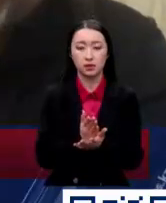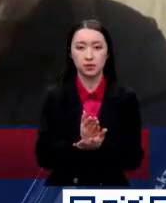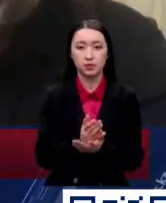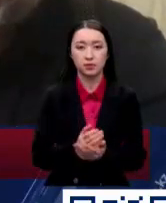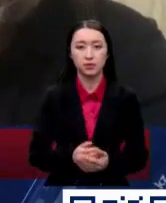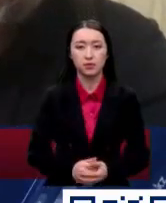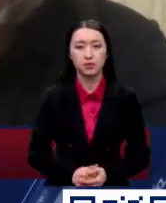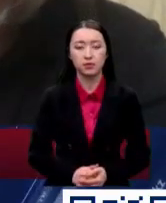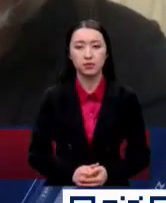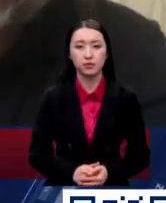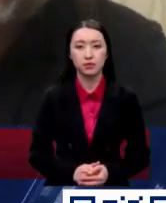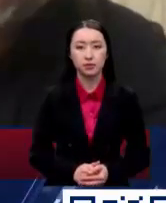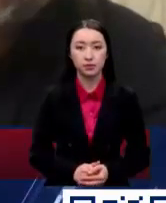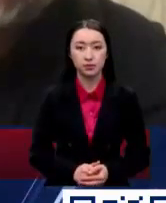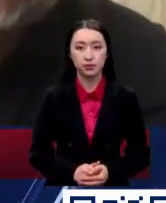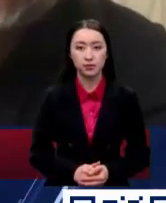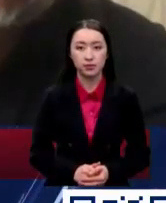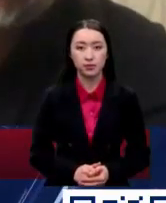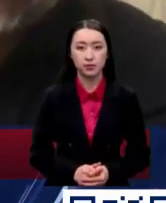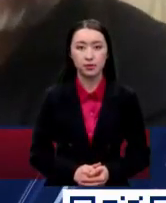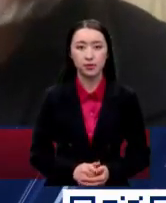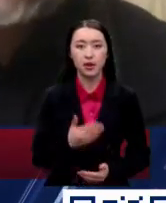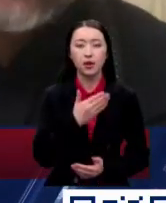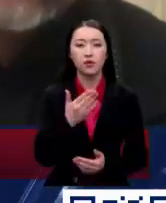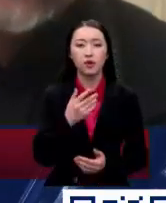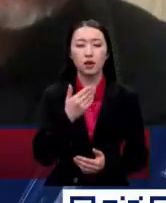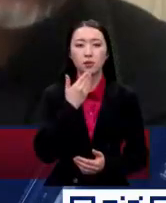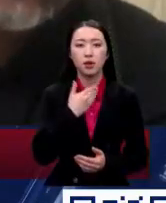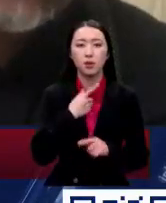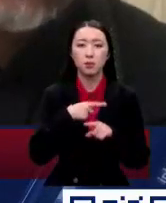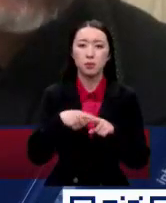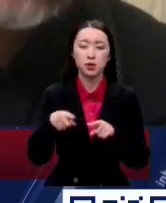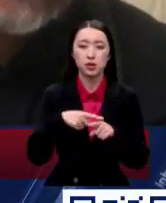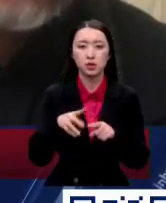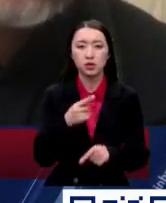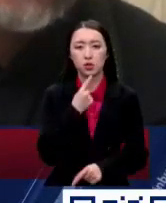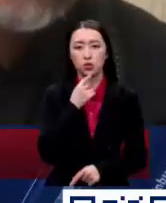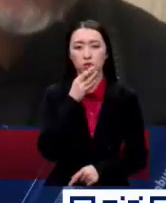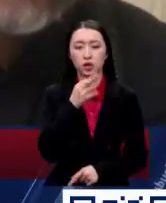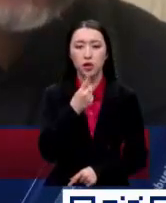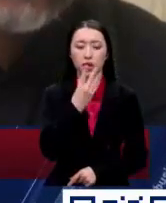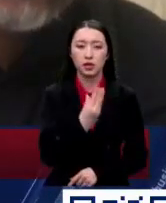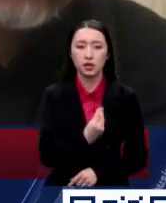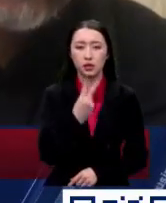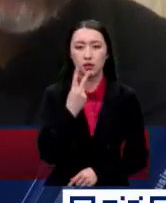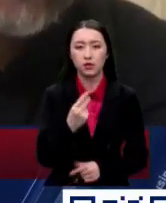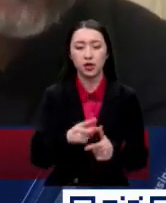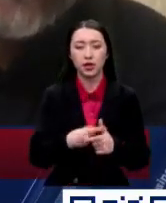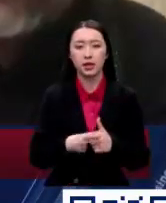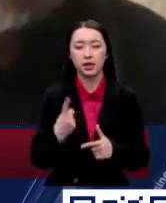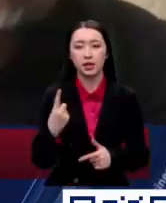же понимаете, вы говорите, как быстро. Ну, как быстро сказать сложно, там день, два или неделя. Да? Все-таки тут